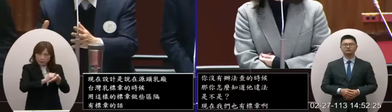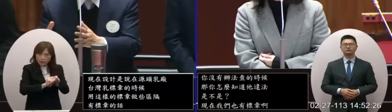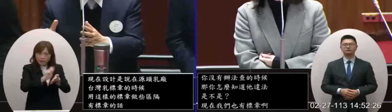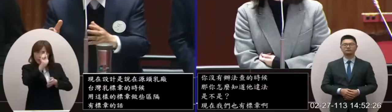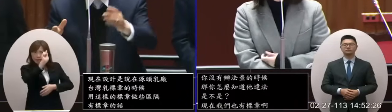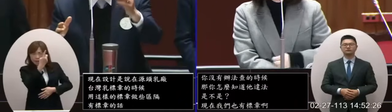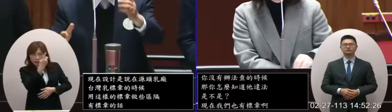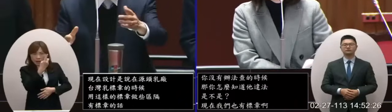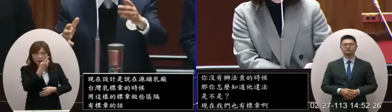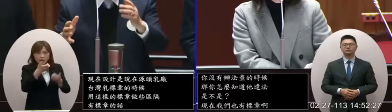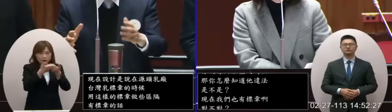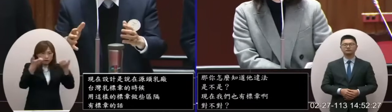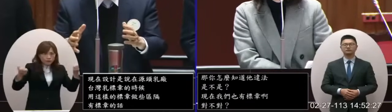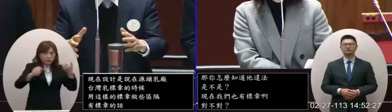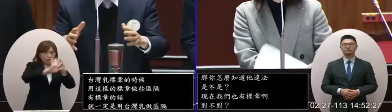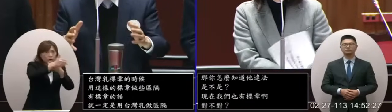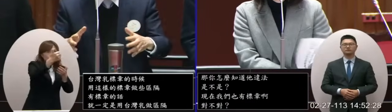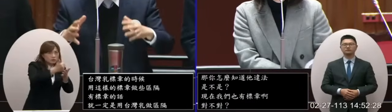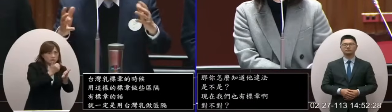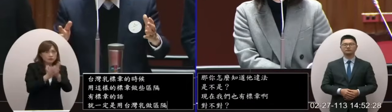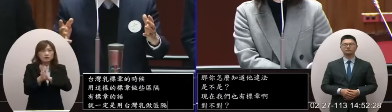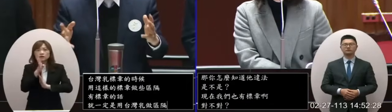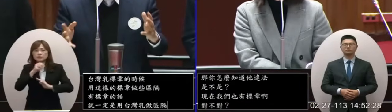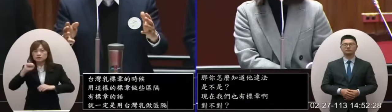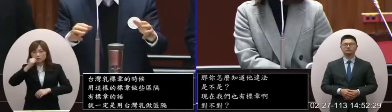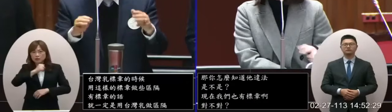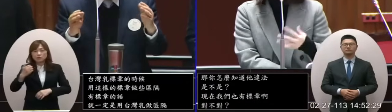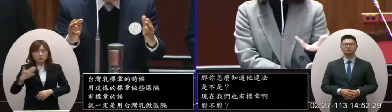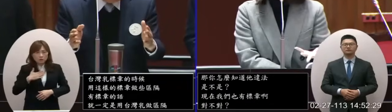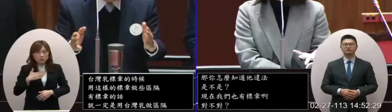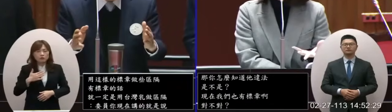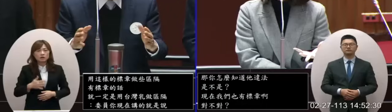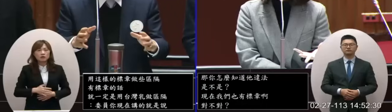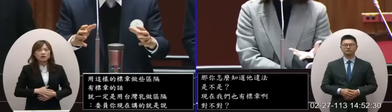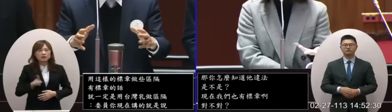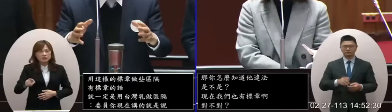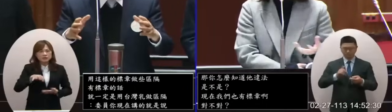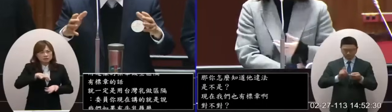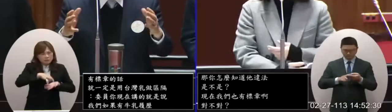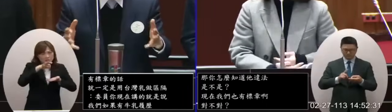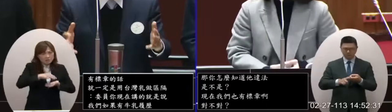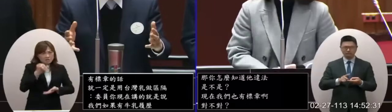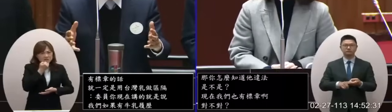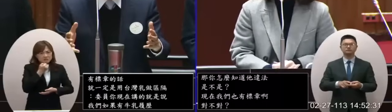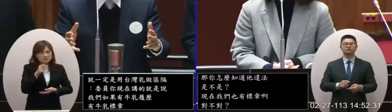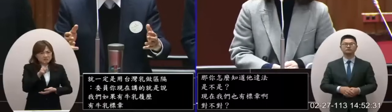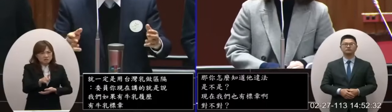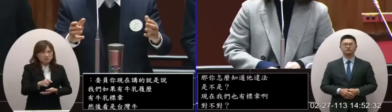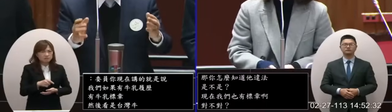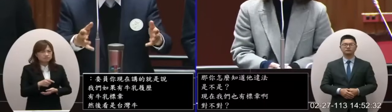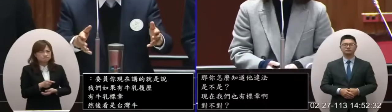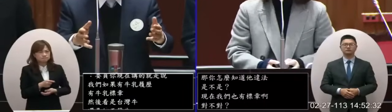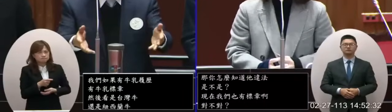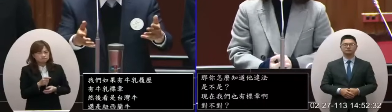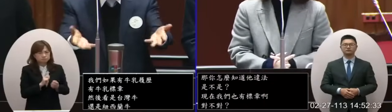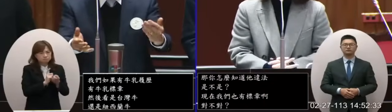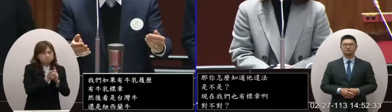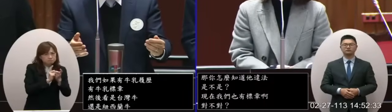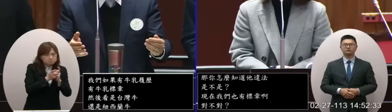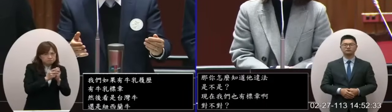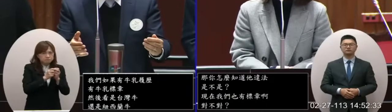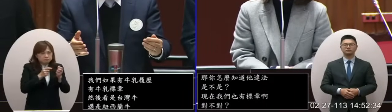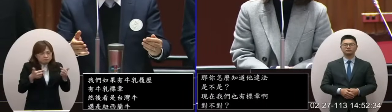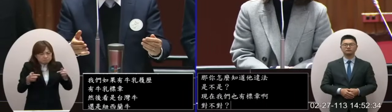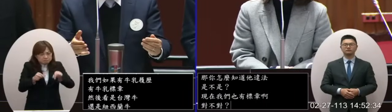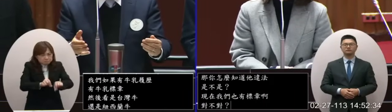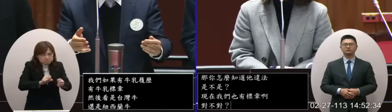还是纽西兰牛，你现在担心的就是说，有一些人，少数的人，他会去混用，但是混用抓到，当